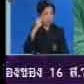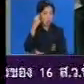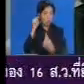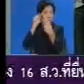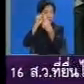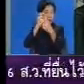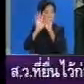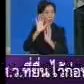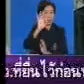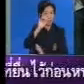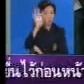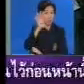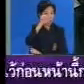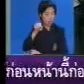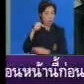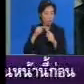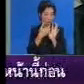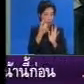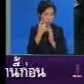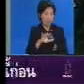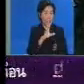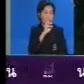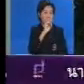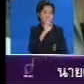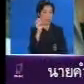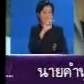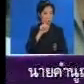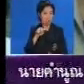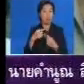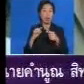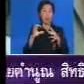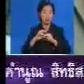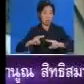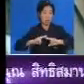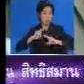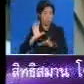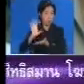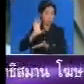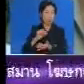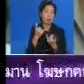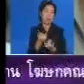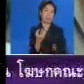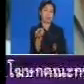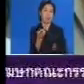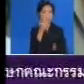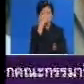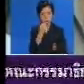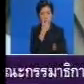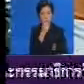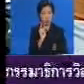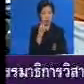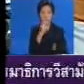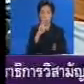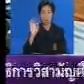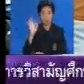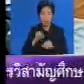ที่ไว้ที่ร้อยละ 94เนี่ยนะครับซึ่งการลงทุนของภาคเอกชนนะครับยังคงหดตัวอย่างต่อเนื่องสถานการณ์การแพร่ระบาดของโรคไข้หวัดใหญ่สาย